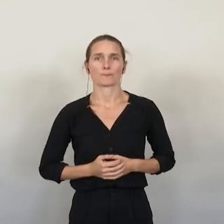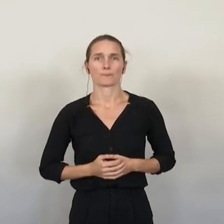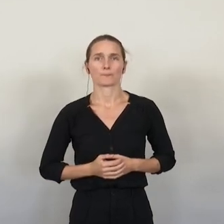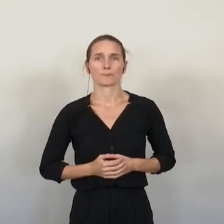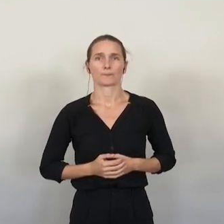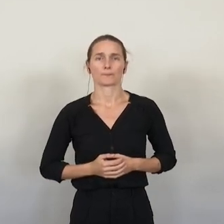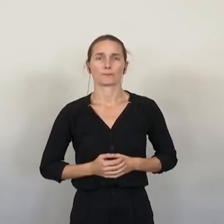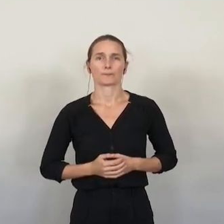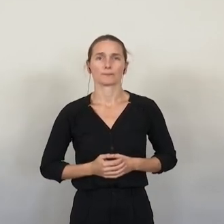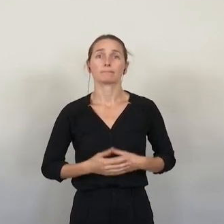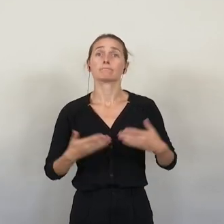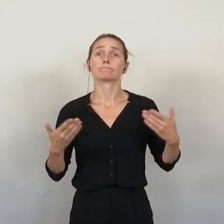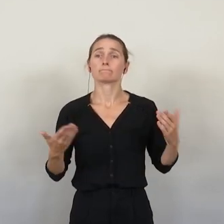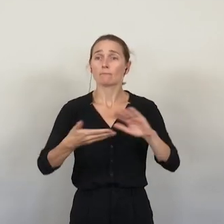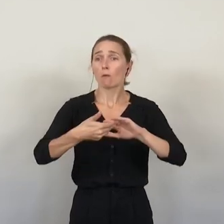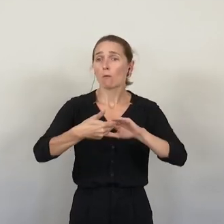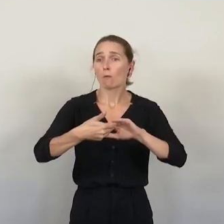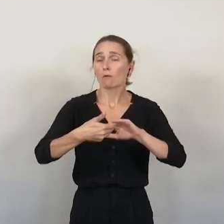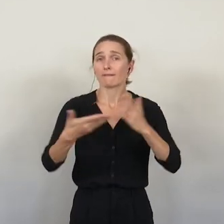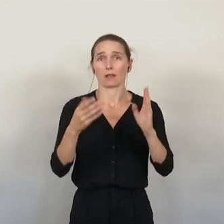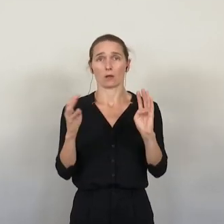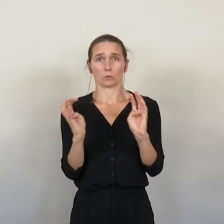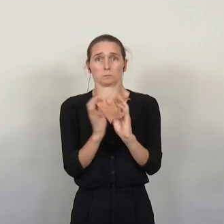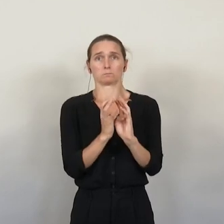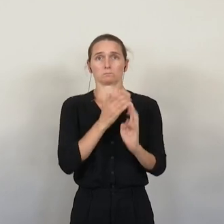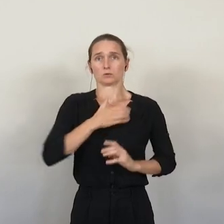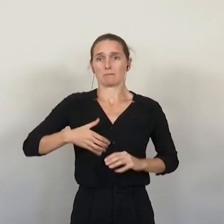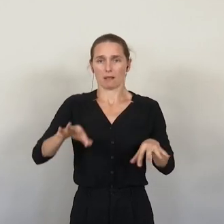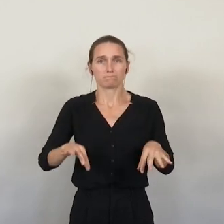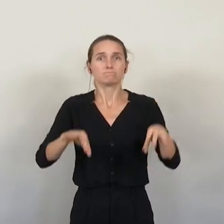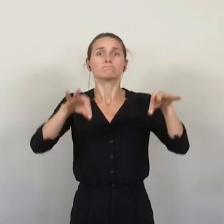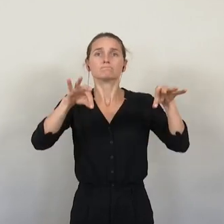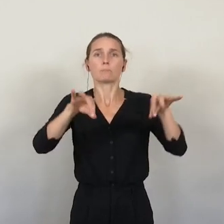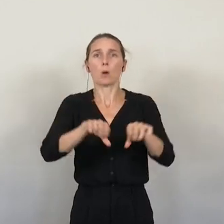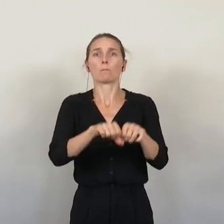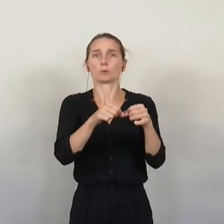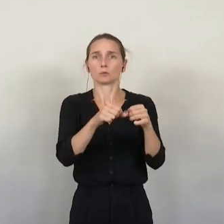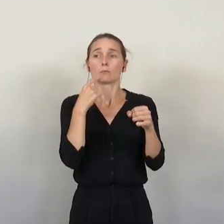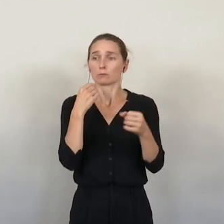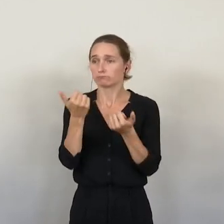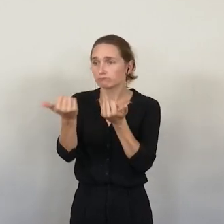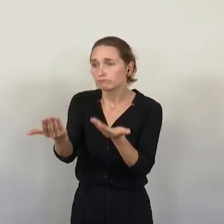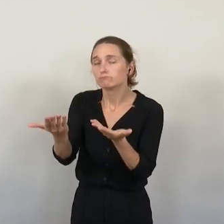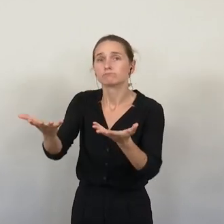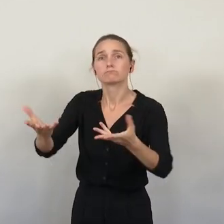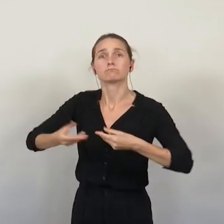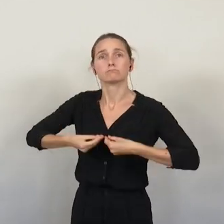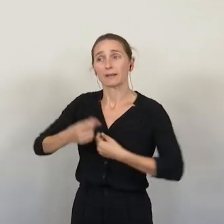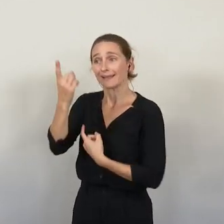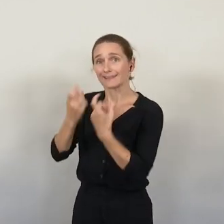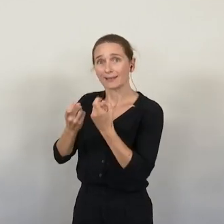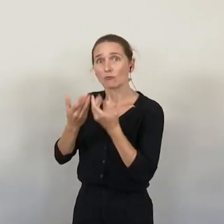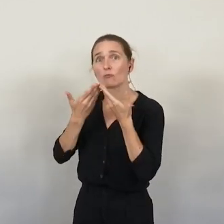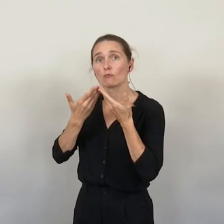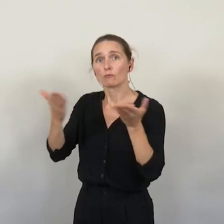nous allons passer la parole suspendre le conseil municipal pour permettre à une question orale du CCI